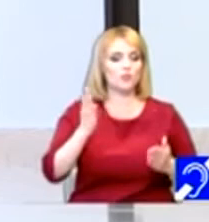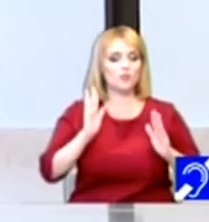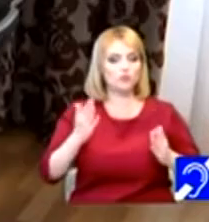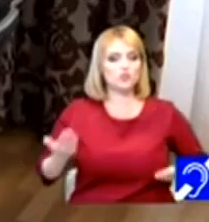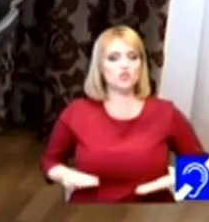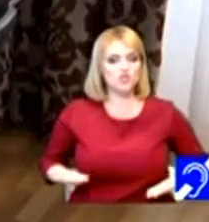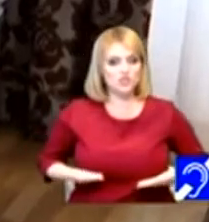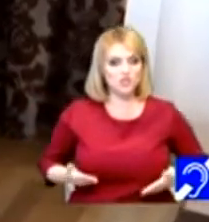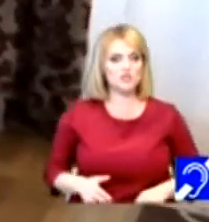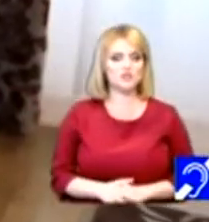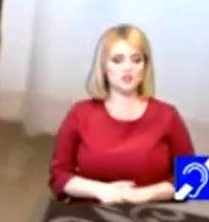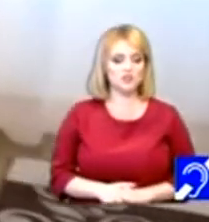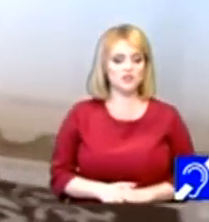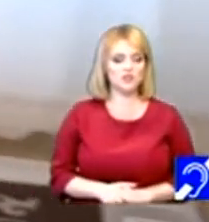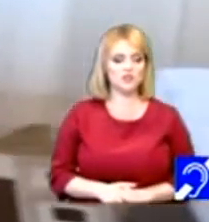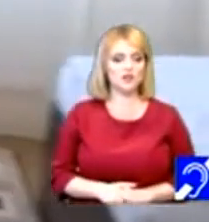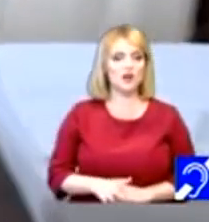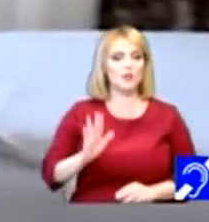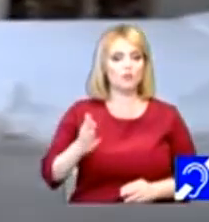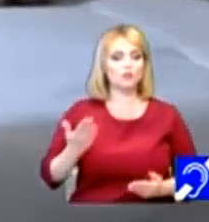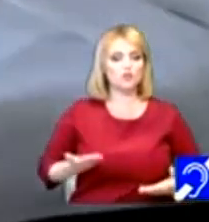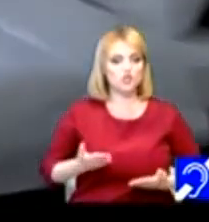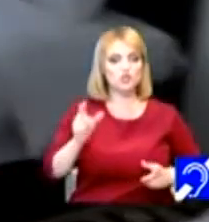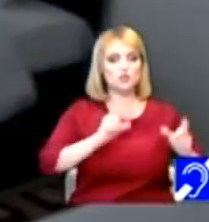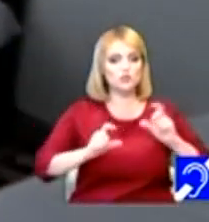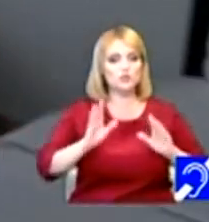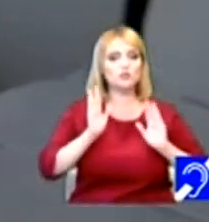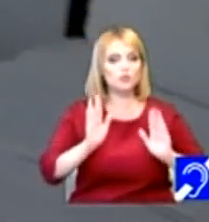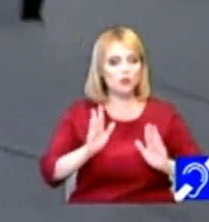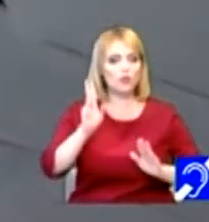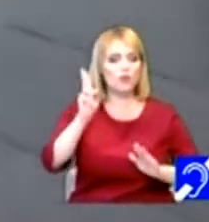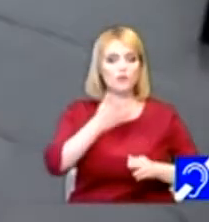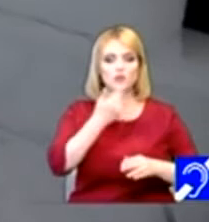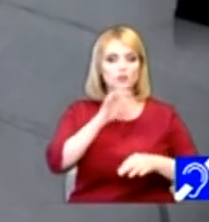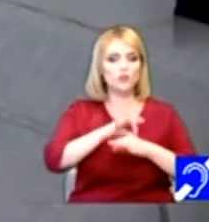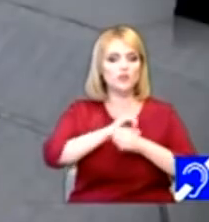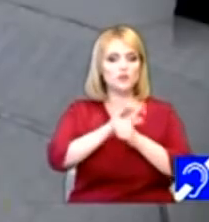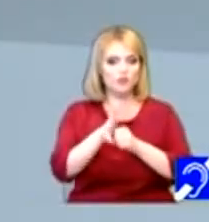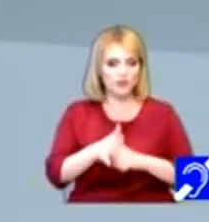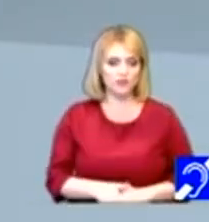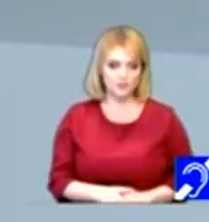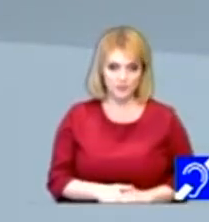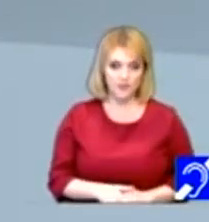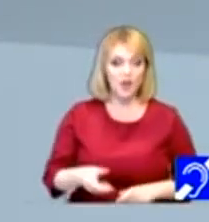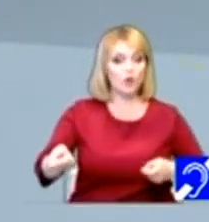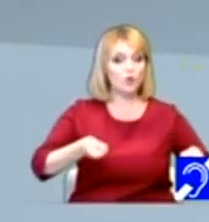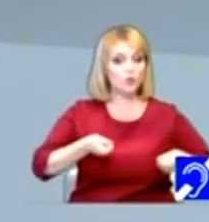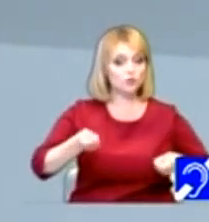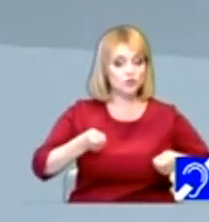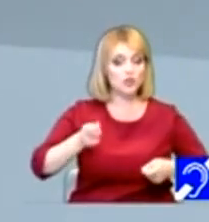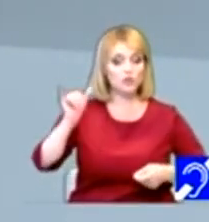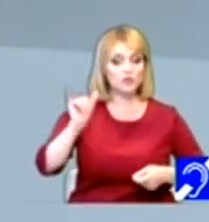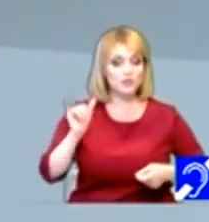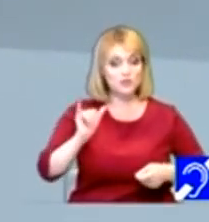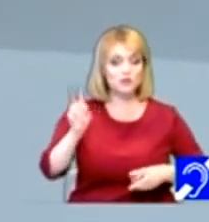care nu au COVID. Vor fi testați gratuit pe banii universității. Pentru moment, tarifele de cazare rămân neschimbate. Conducerea instituției caută